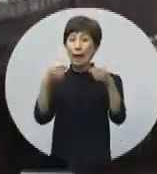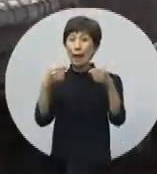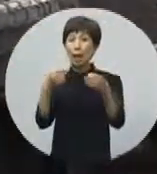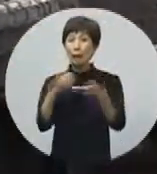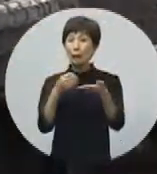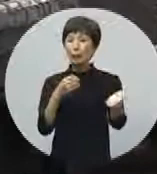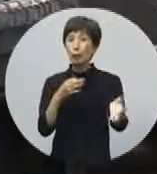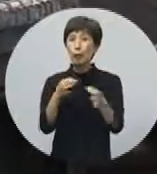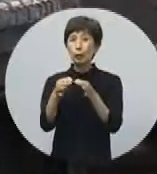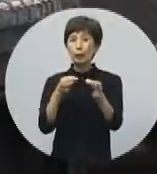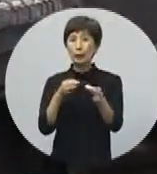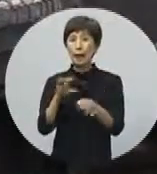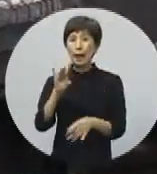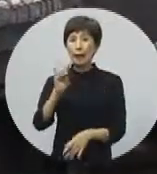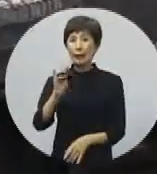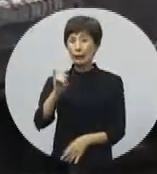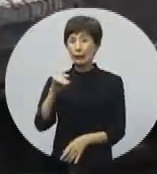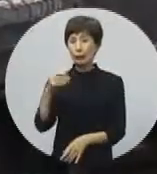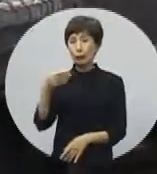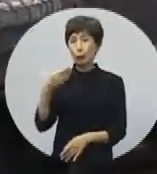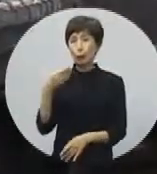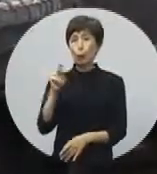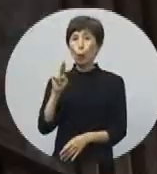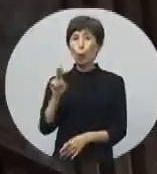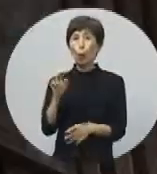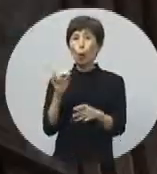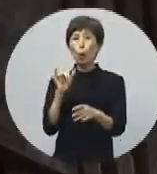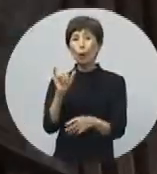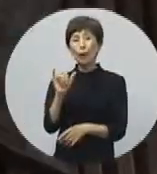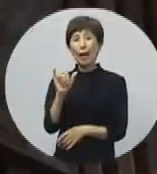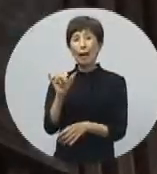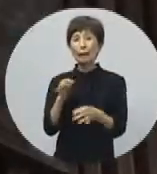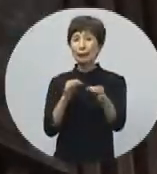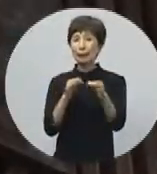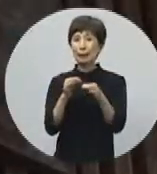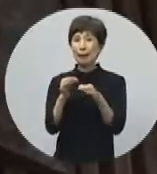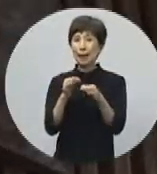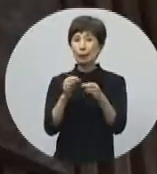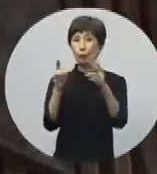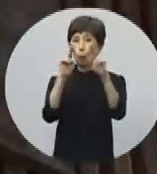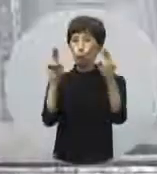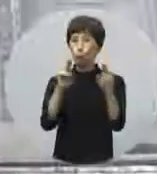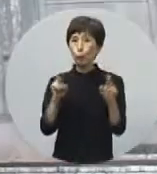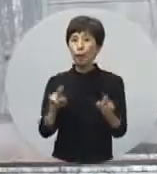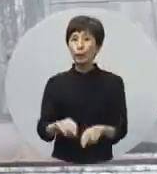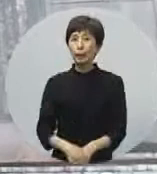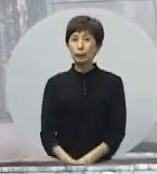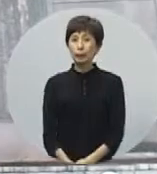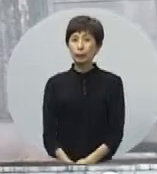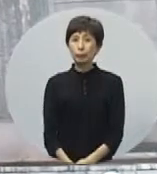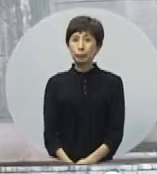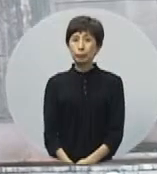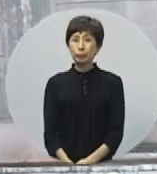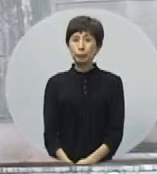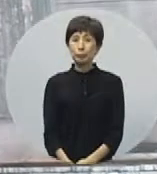さんの蔵。この蔵には建てられた時代ならではの特徴があるんです。